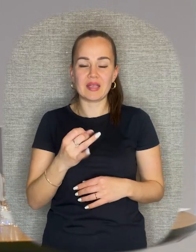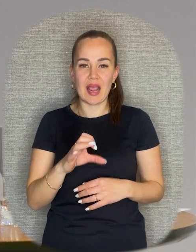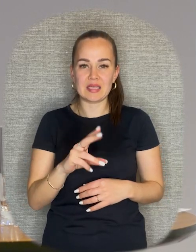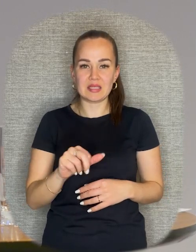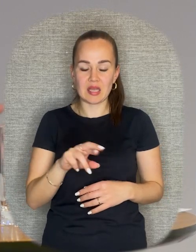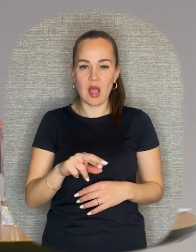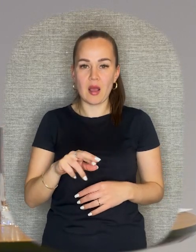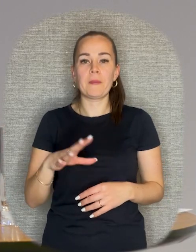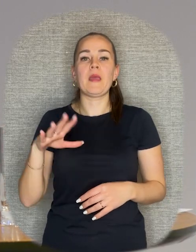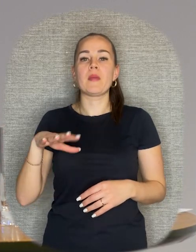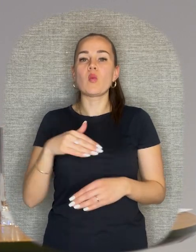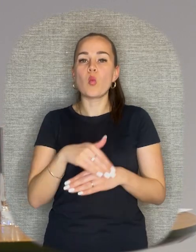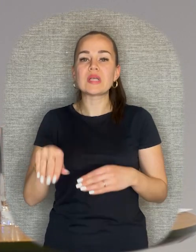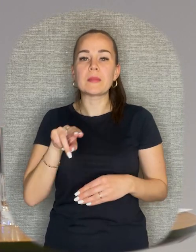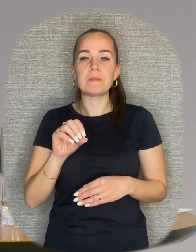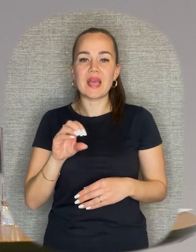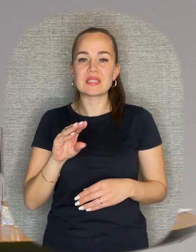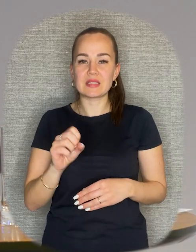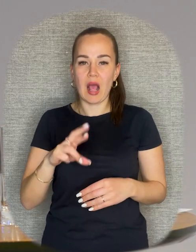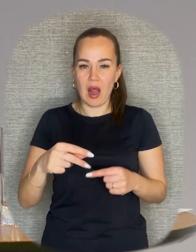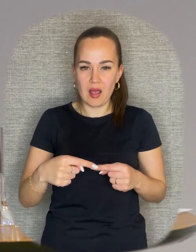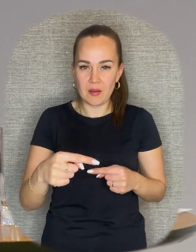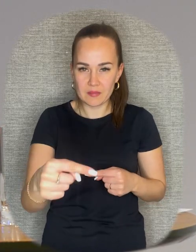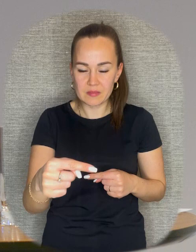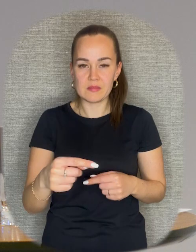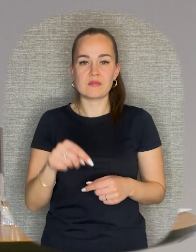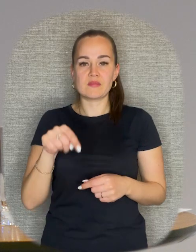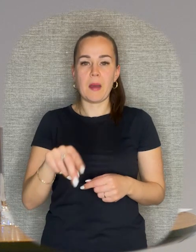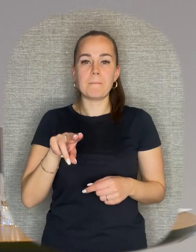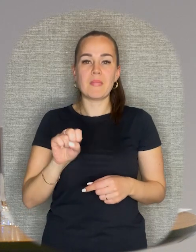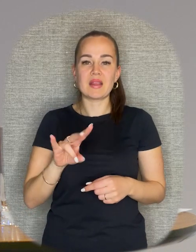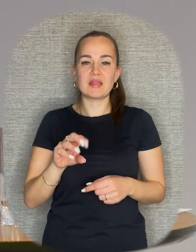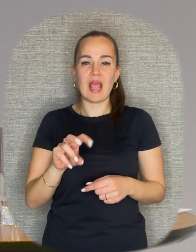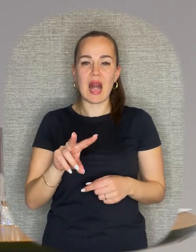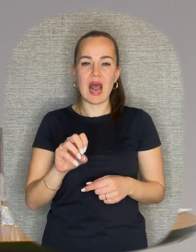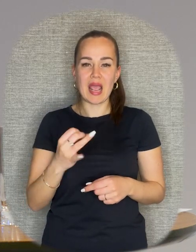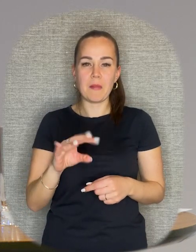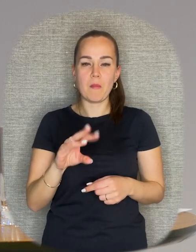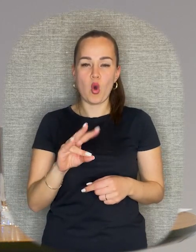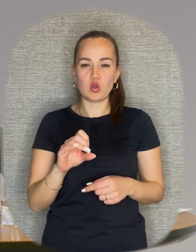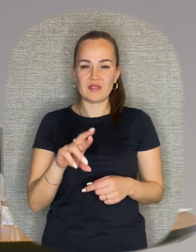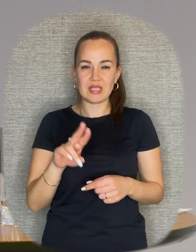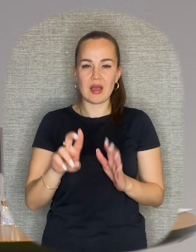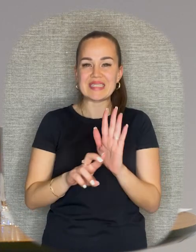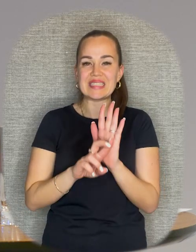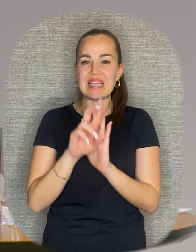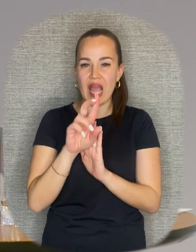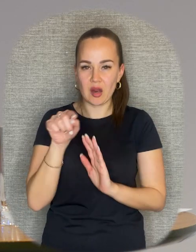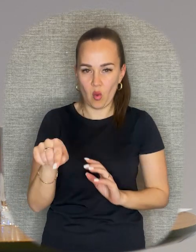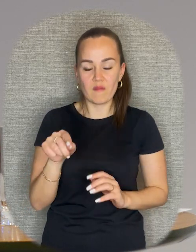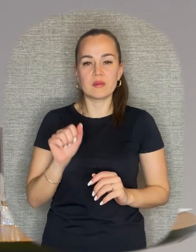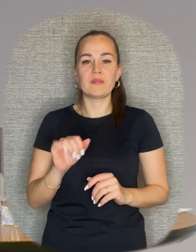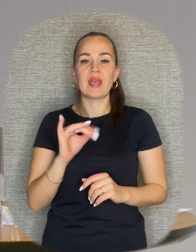Балтийская участок улицы пеля недалеко от пантелеймоновской церкви современная памятник